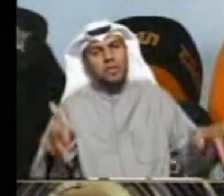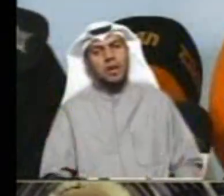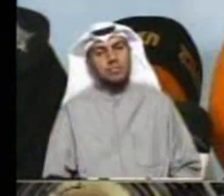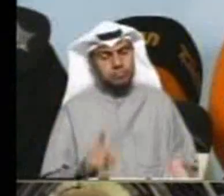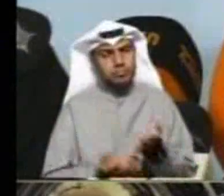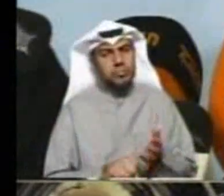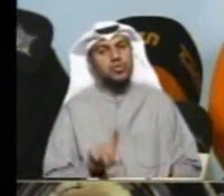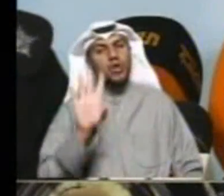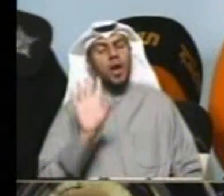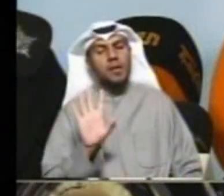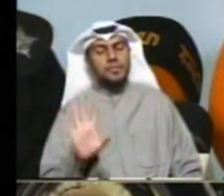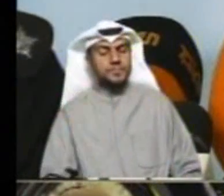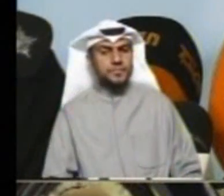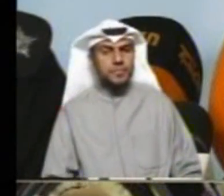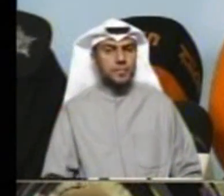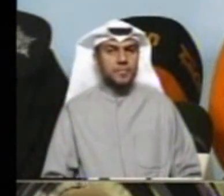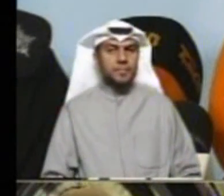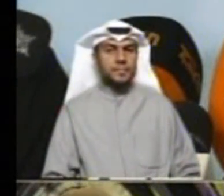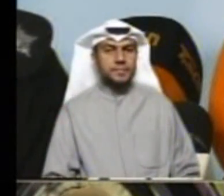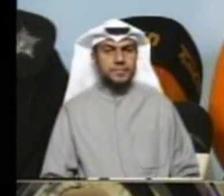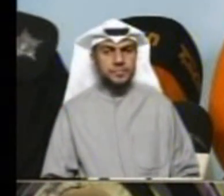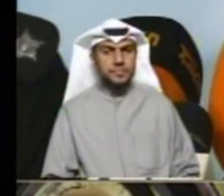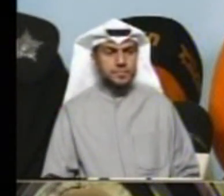10/3/2019 إن شاء الله.